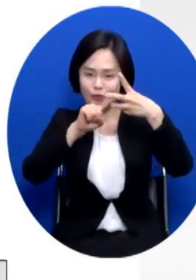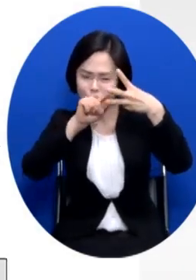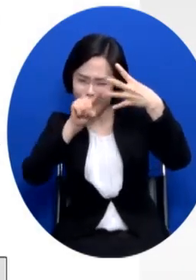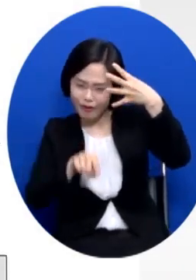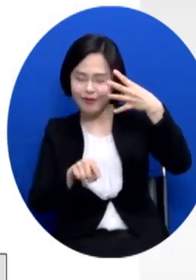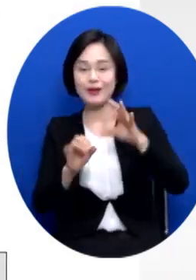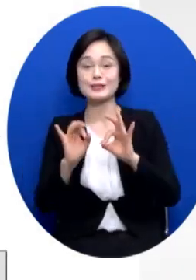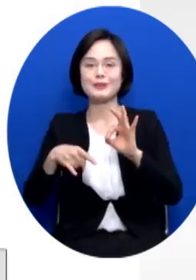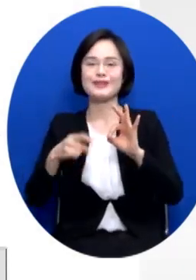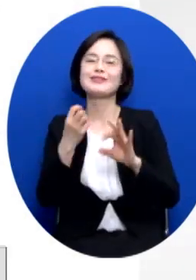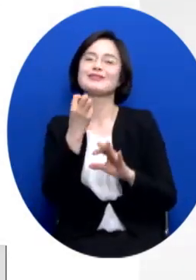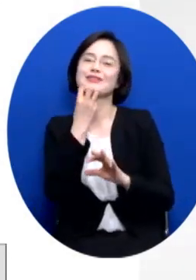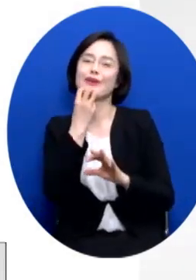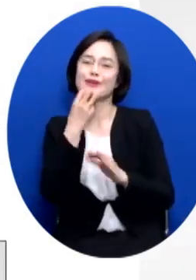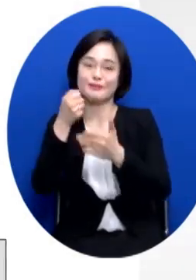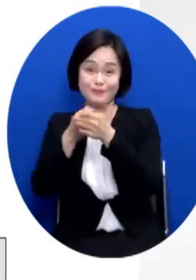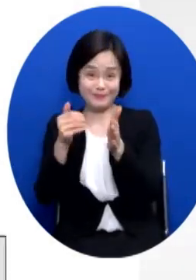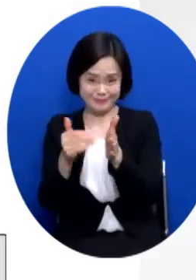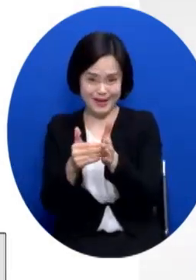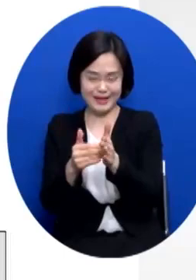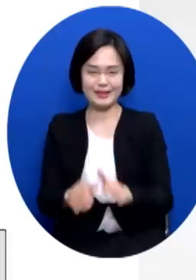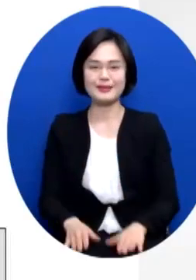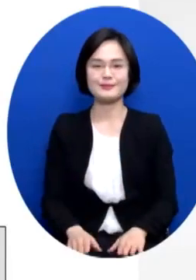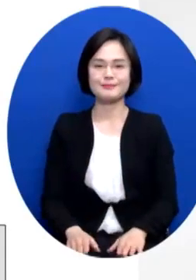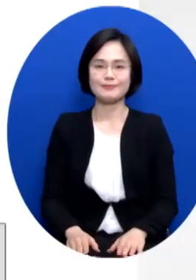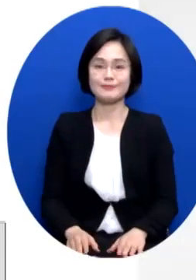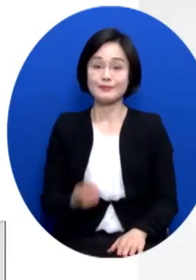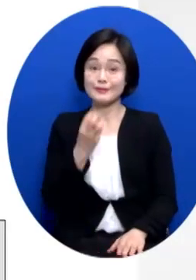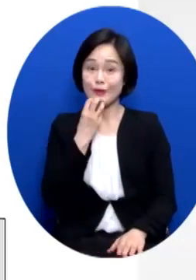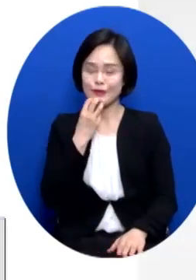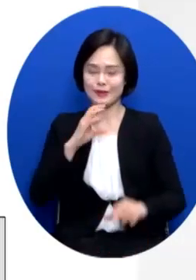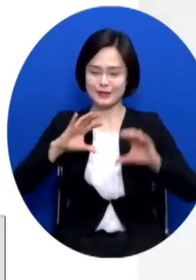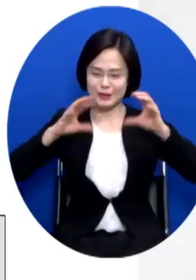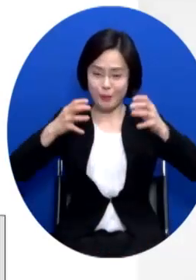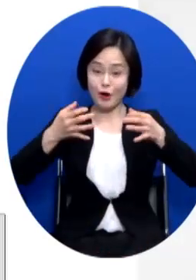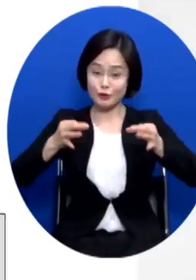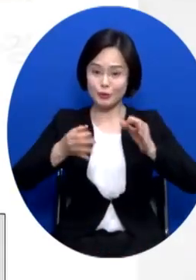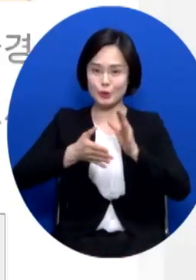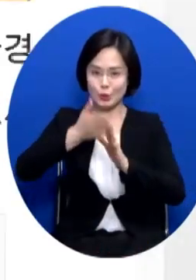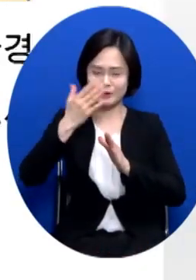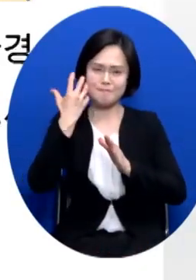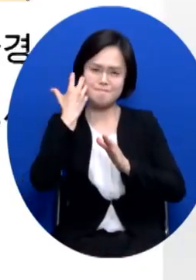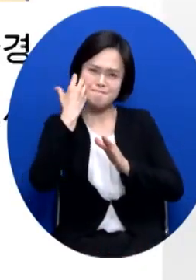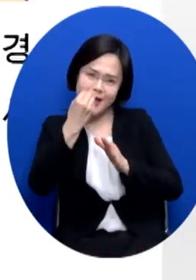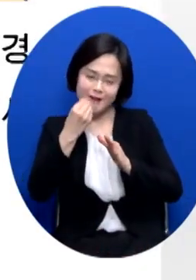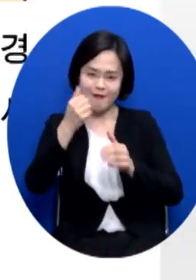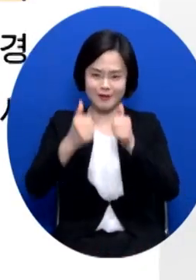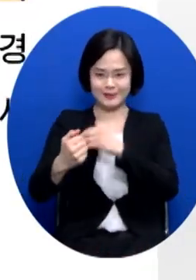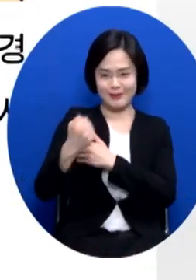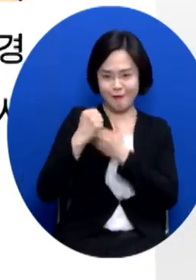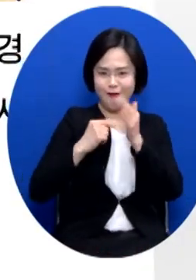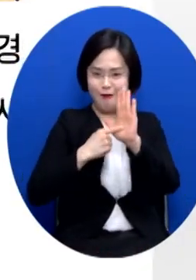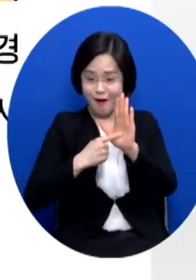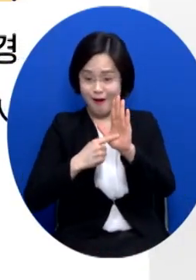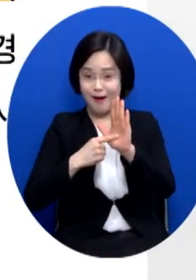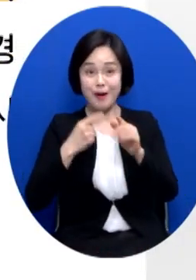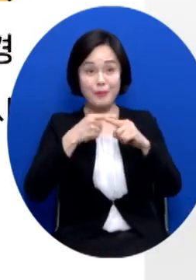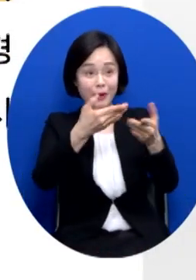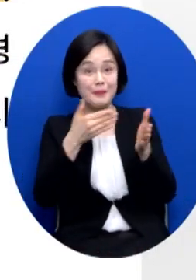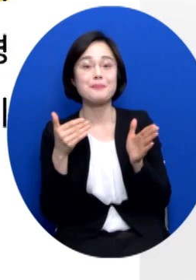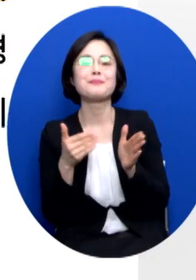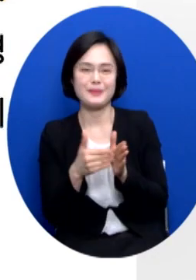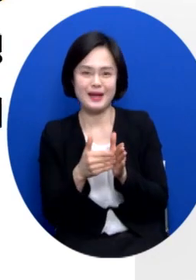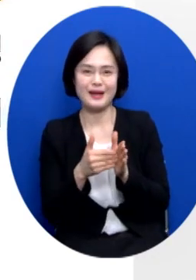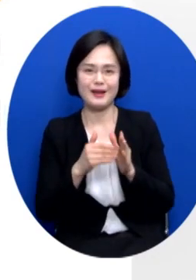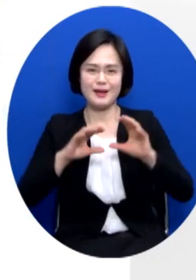10위에 올랐습니다. 시는 서울의 글로벌 금융도시로서의 매력과 경쟁력이 충분히 반영된 것이라며 더 많은